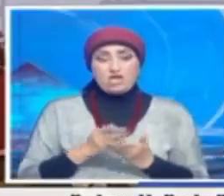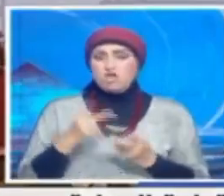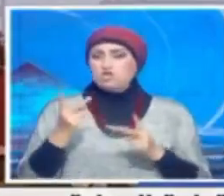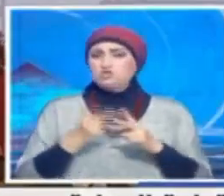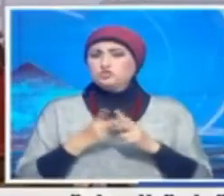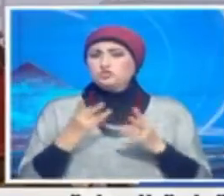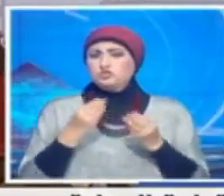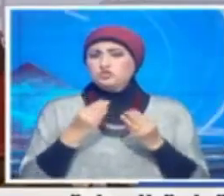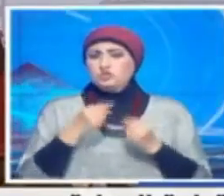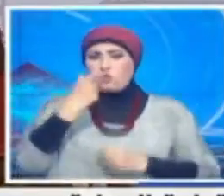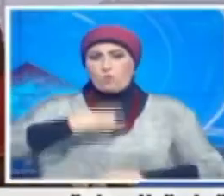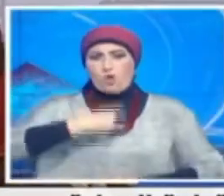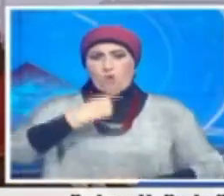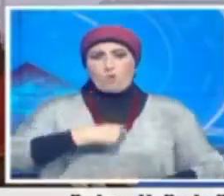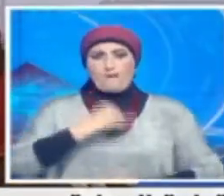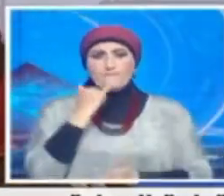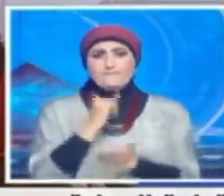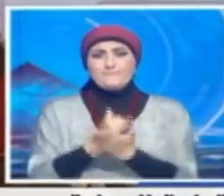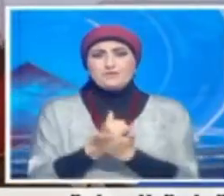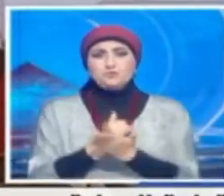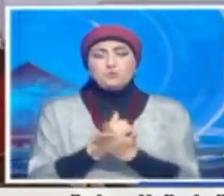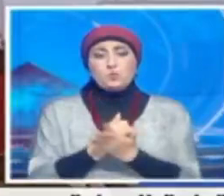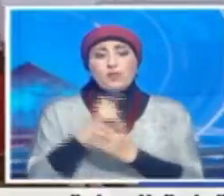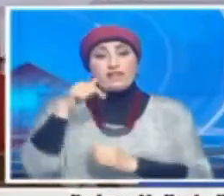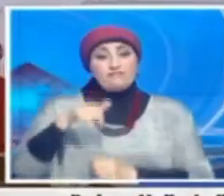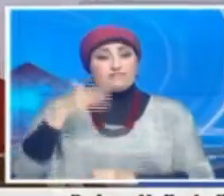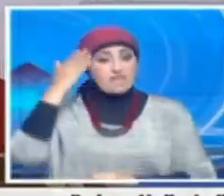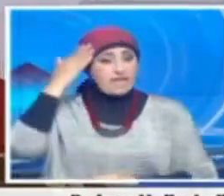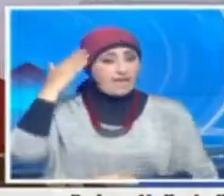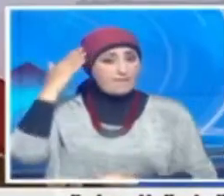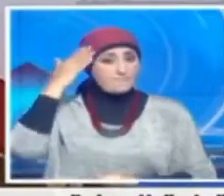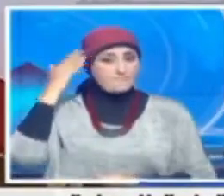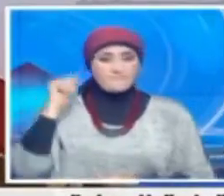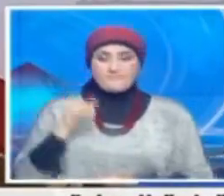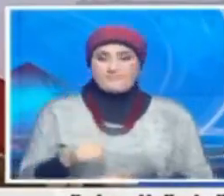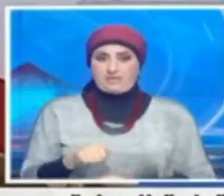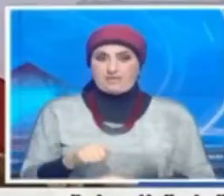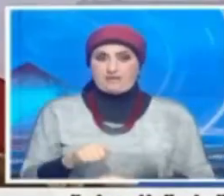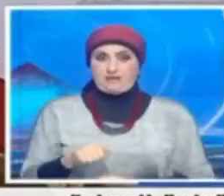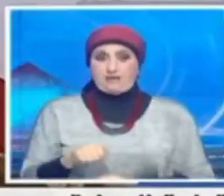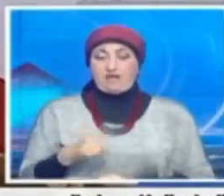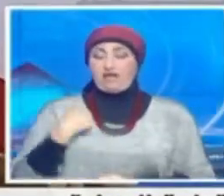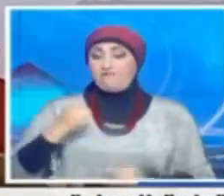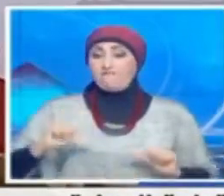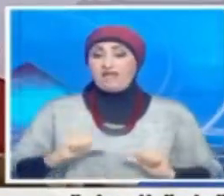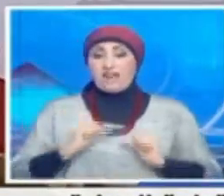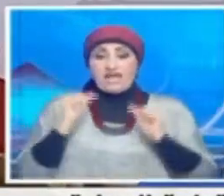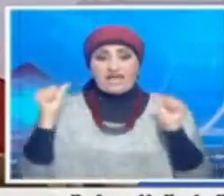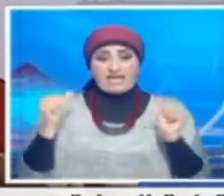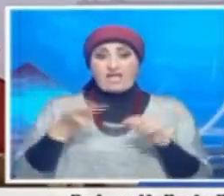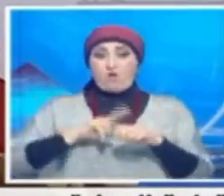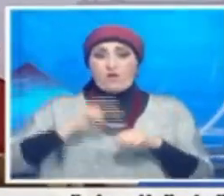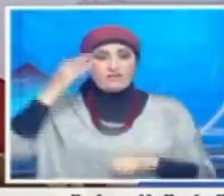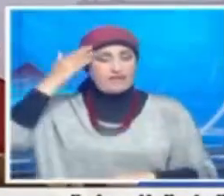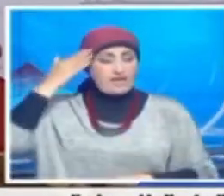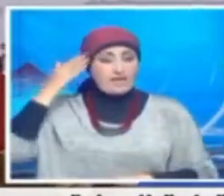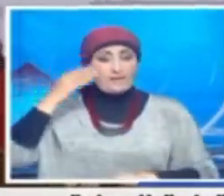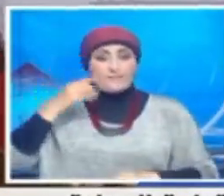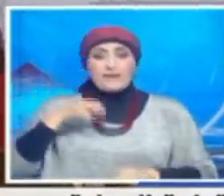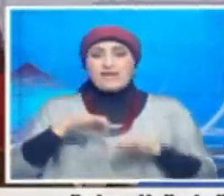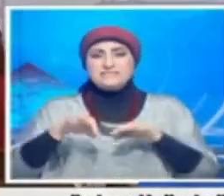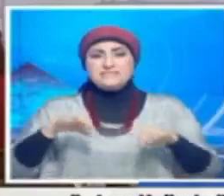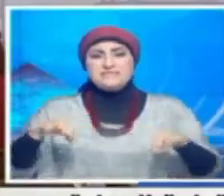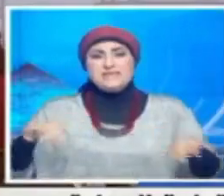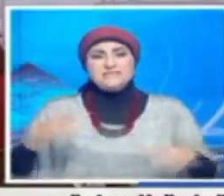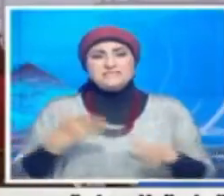من القيادات اللي بيمدونا بالخبرة والخبرة الحياتية والسياسية اللي تقدر تأهلنا